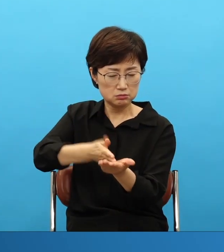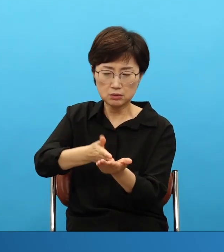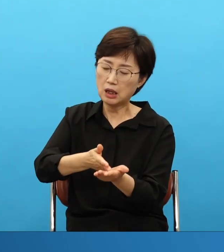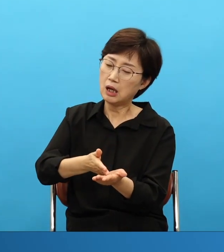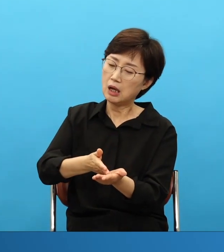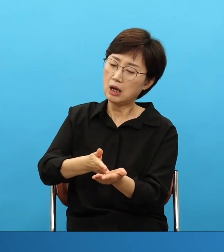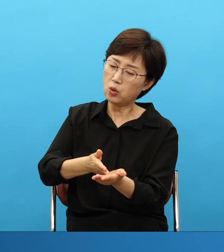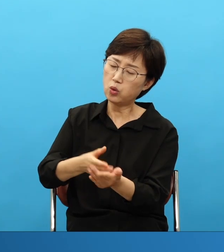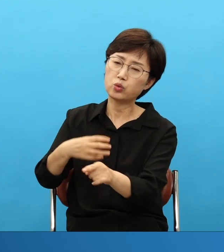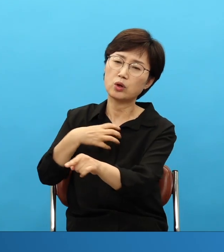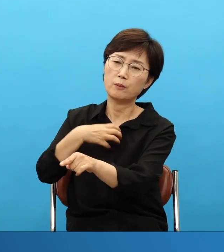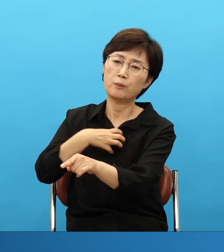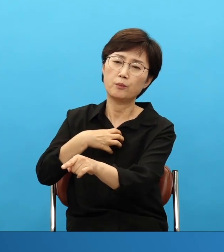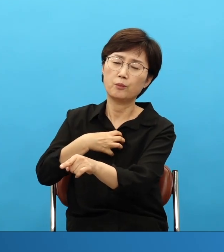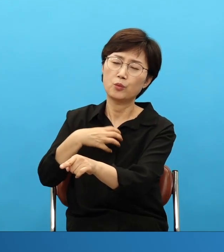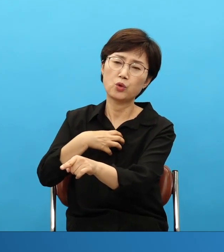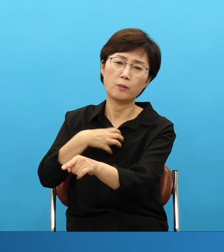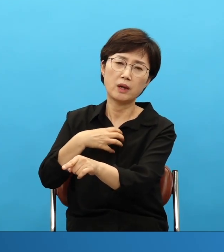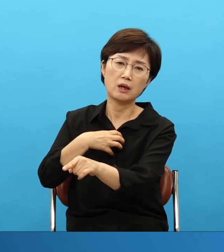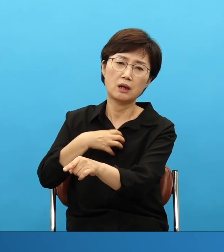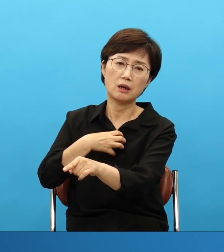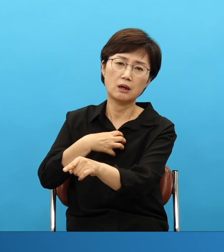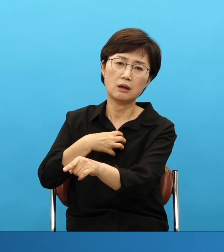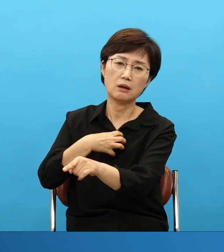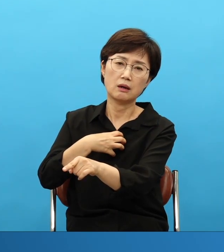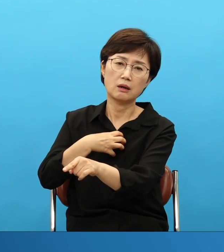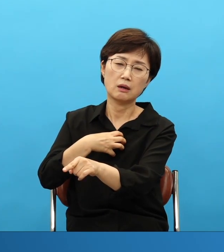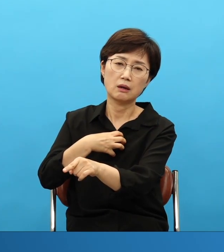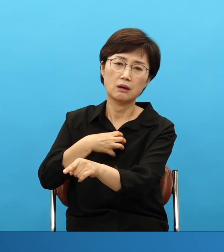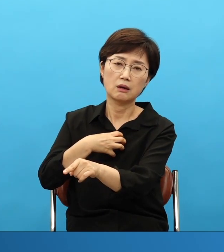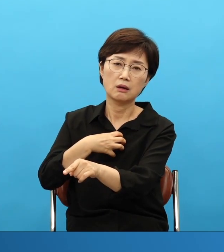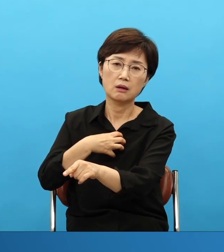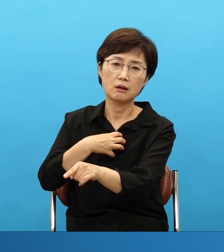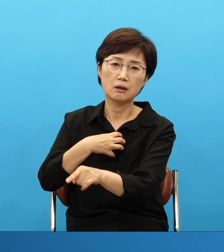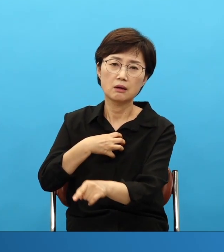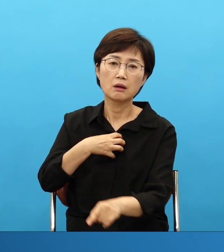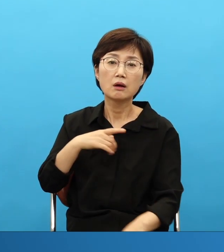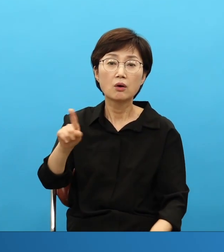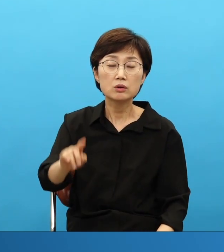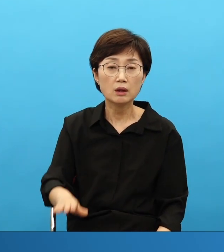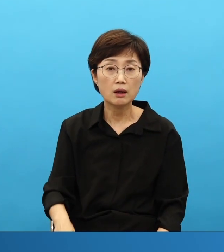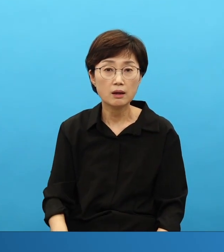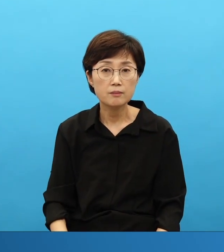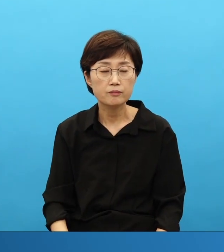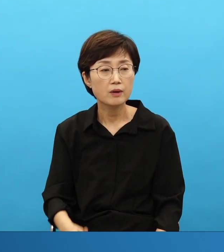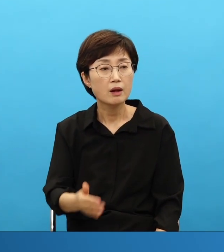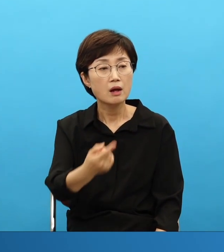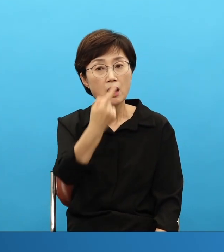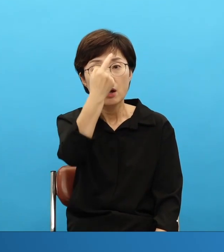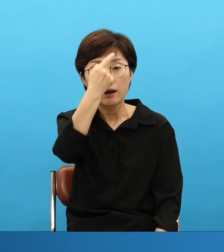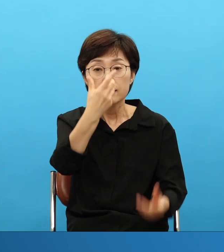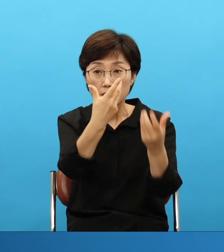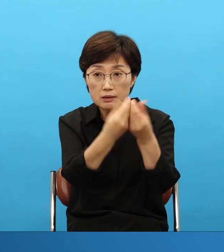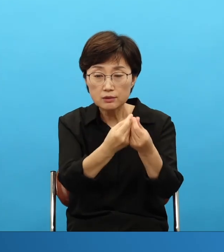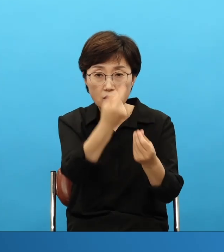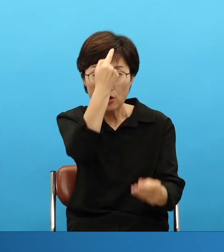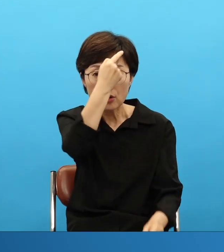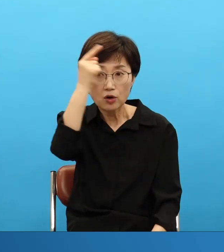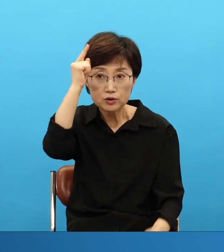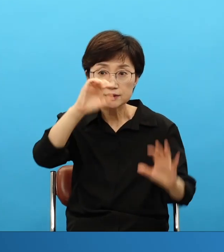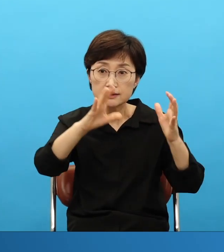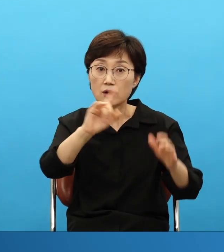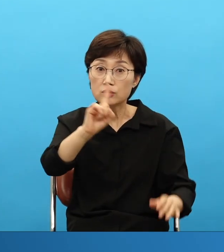큰일 그래서 나중에 저 러시아처럼 러시아 옛날 80% 기독교인이 완전